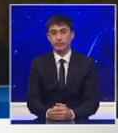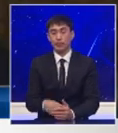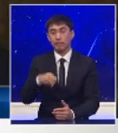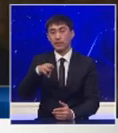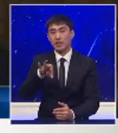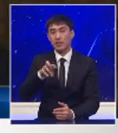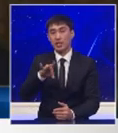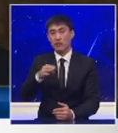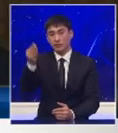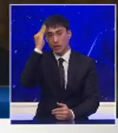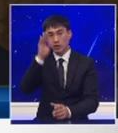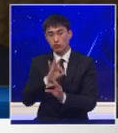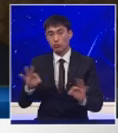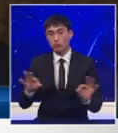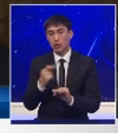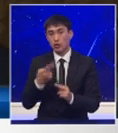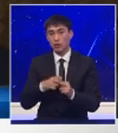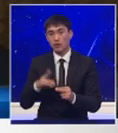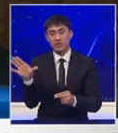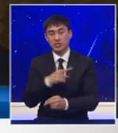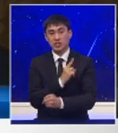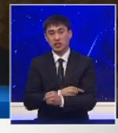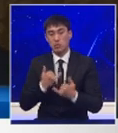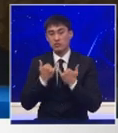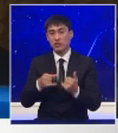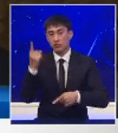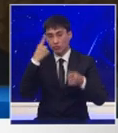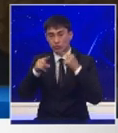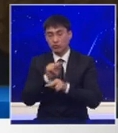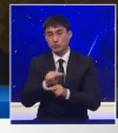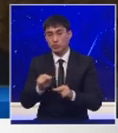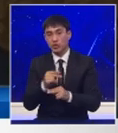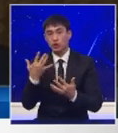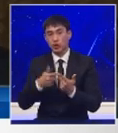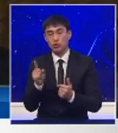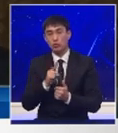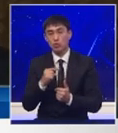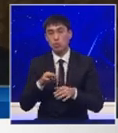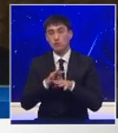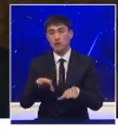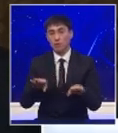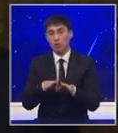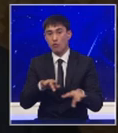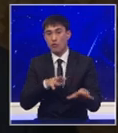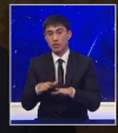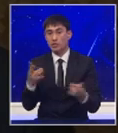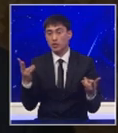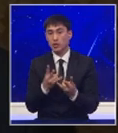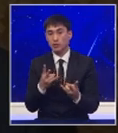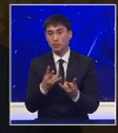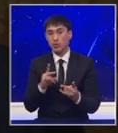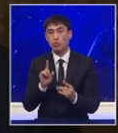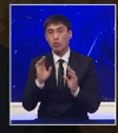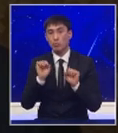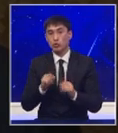Талгат Шарипович – талантливый музыкант, который все силы посвятил творчеству и воспитанию. Я считаю, что проведение такого вечера было необходимо, чтобы